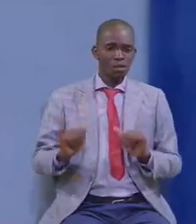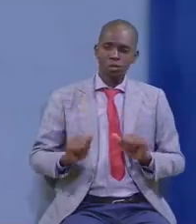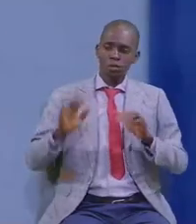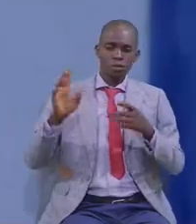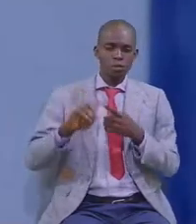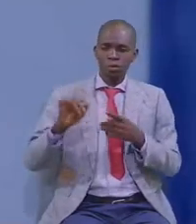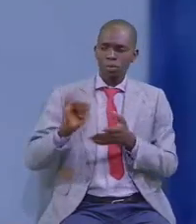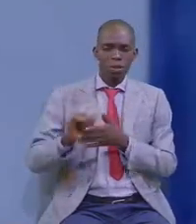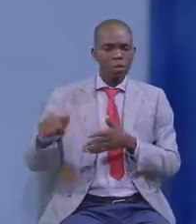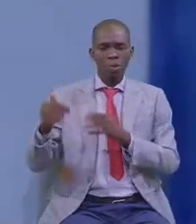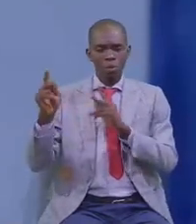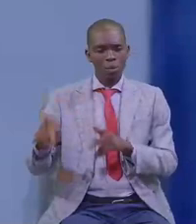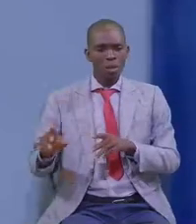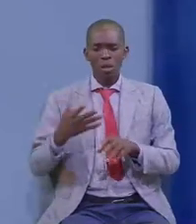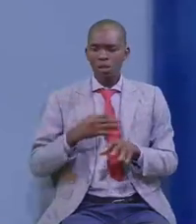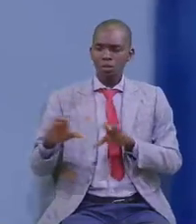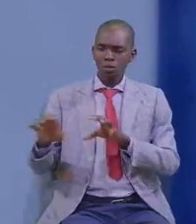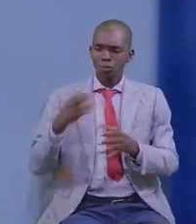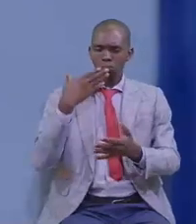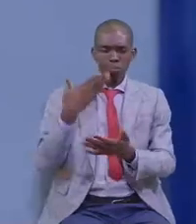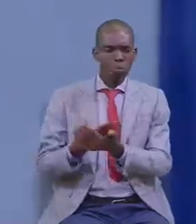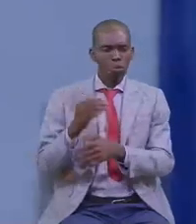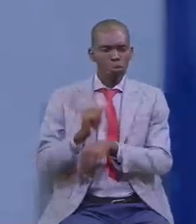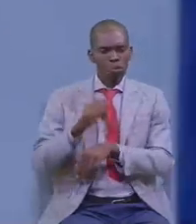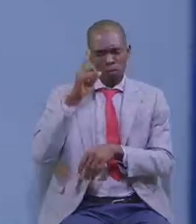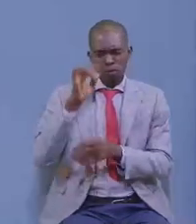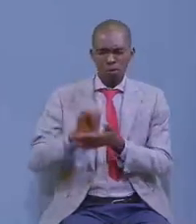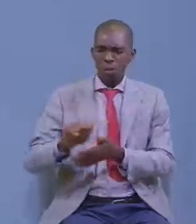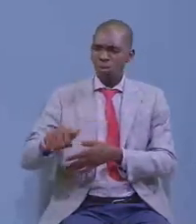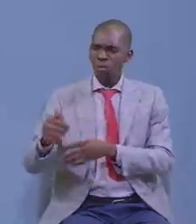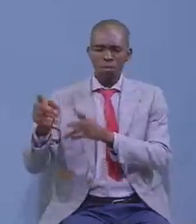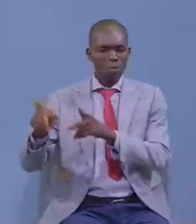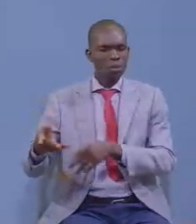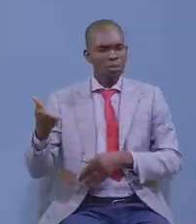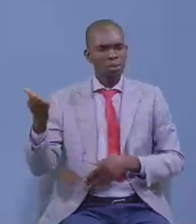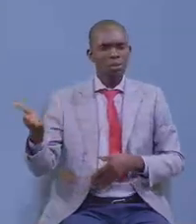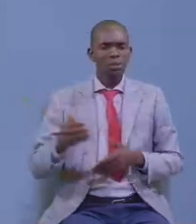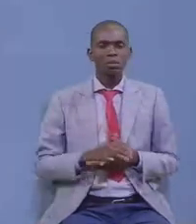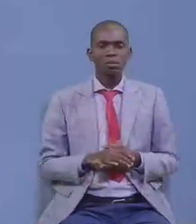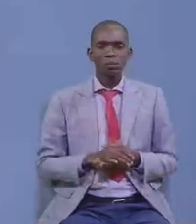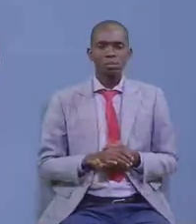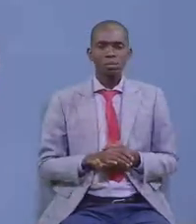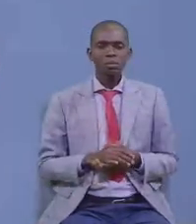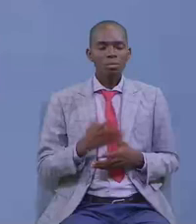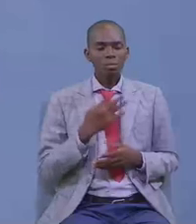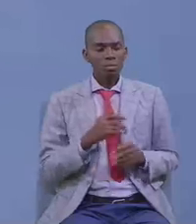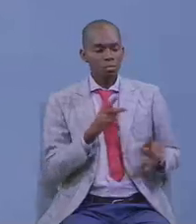Et les gens disent, mais celui-là, il s'est soumis à l'autre et il fait un bon travail. Et ils essaient de venir à toi.